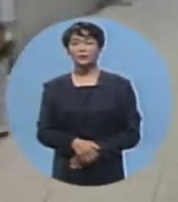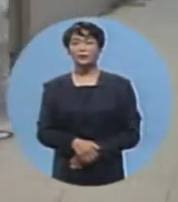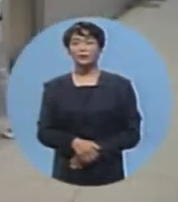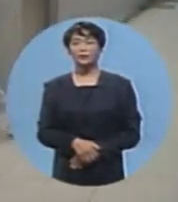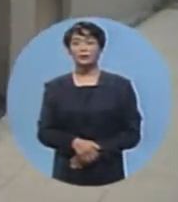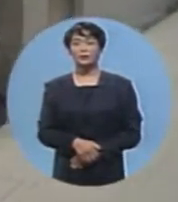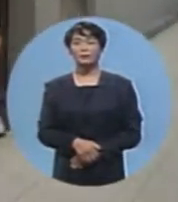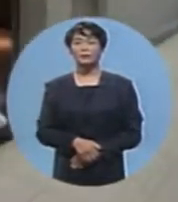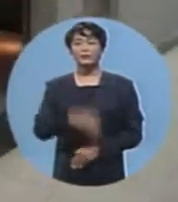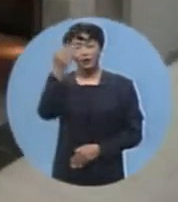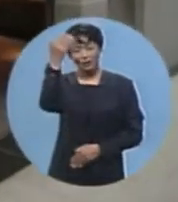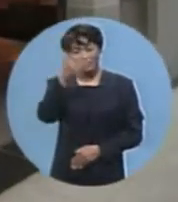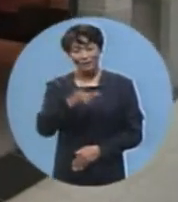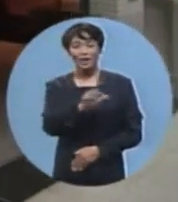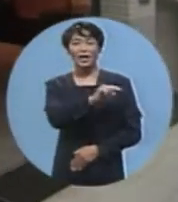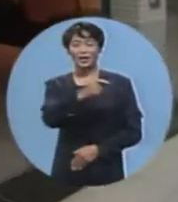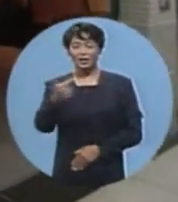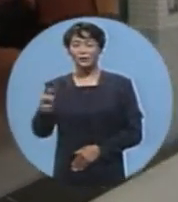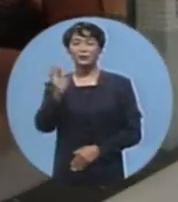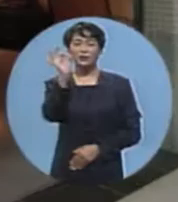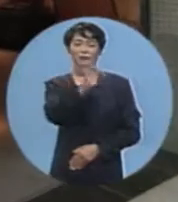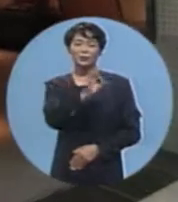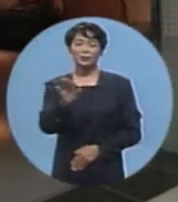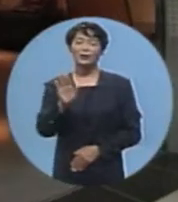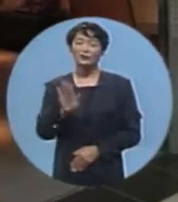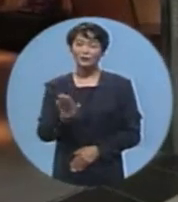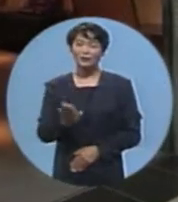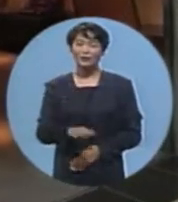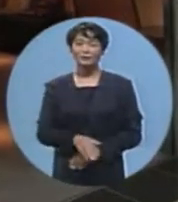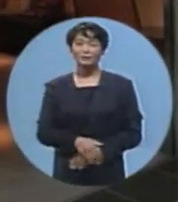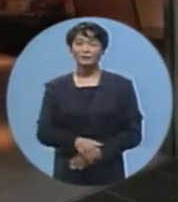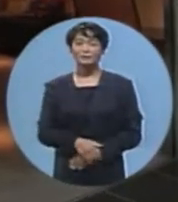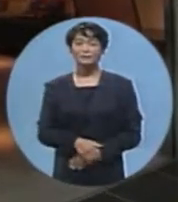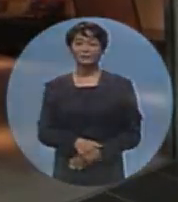はは、いろんなものがあるな、ほら。